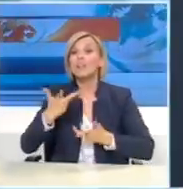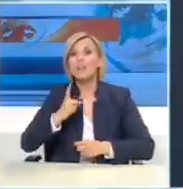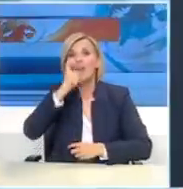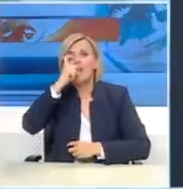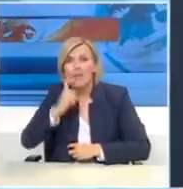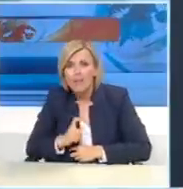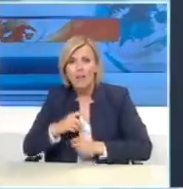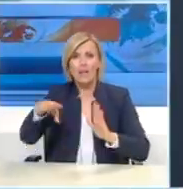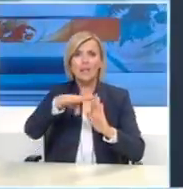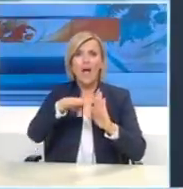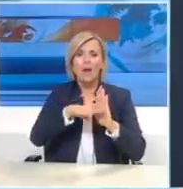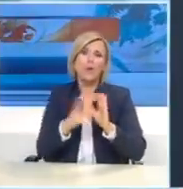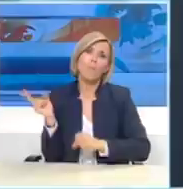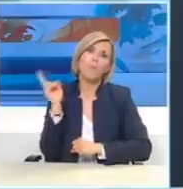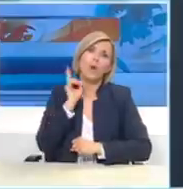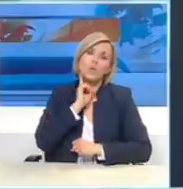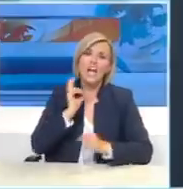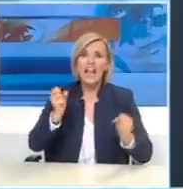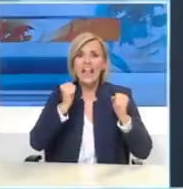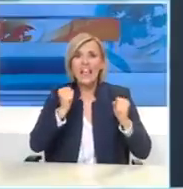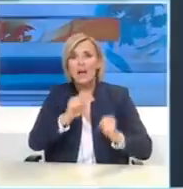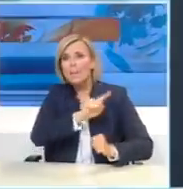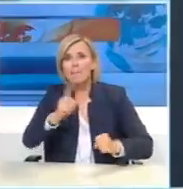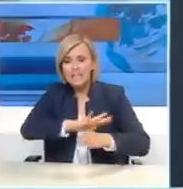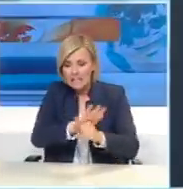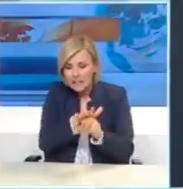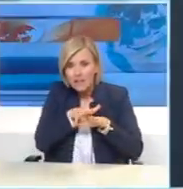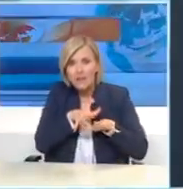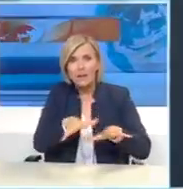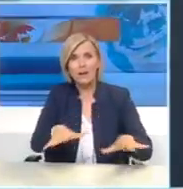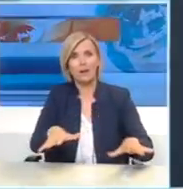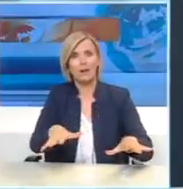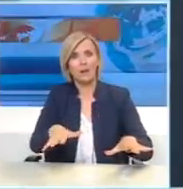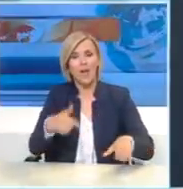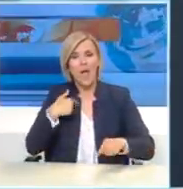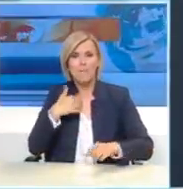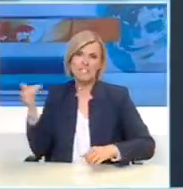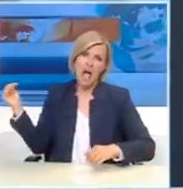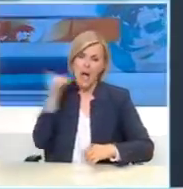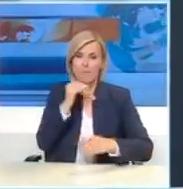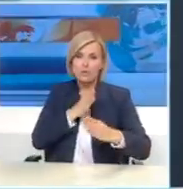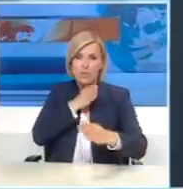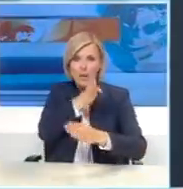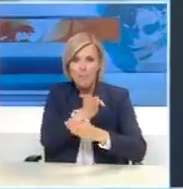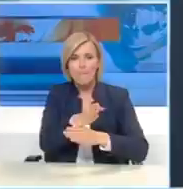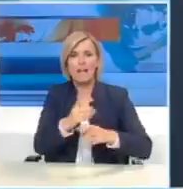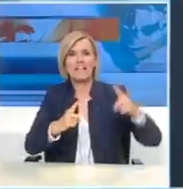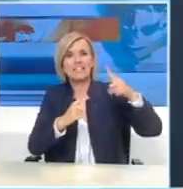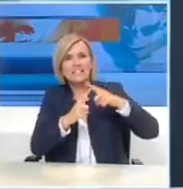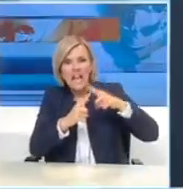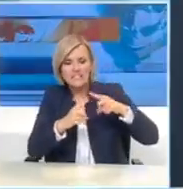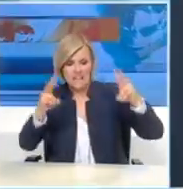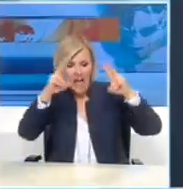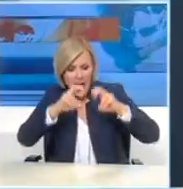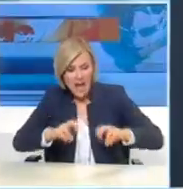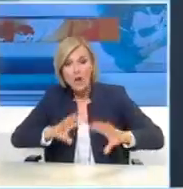προβλεπόμενων πρωτοκόλων και μέτρων για τον περιορισμό της διασποράς του SARS-CoV-2 με επιτόπιες αυτοψίες, εξέταση προσώπων και επισκόπηση